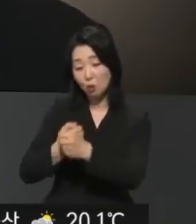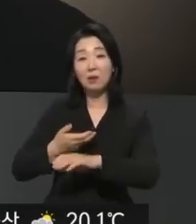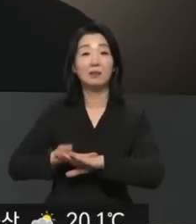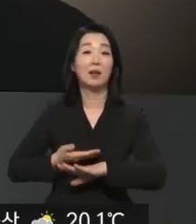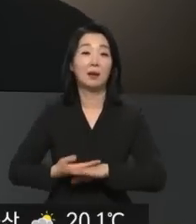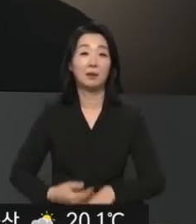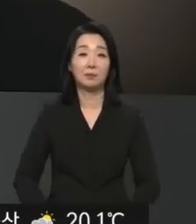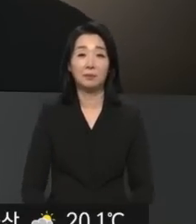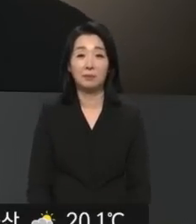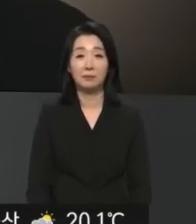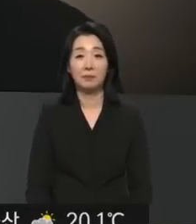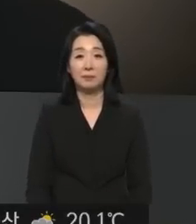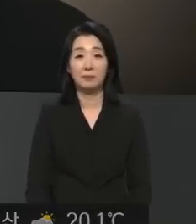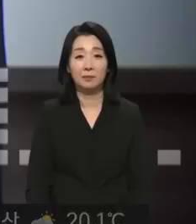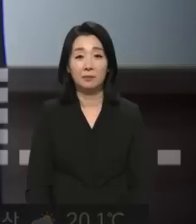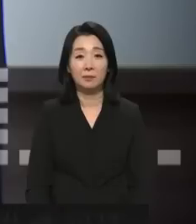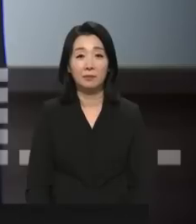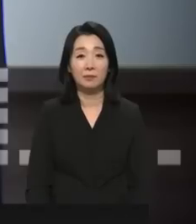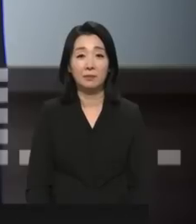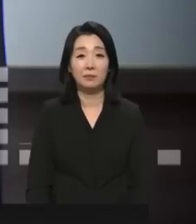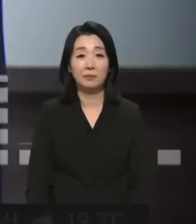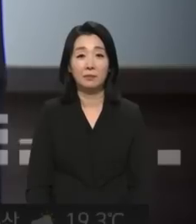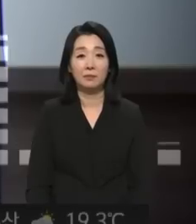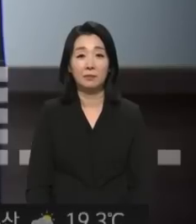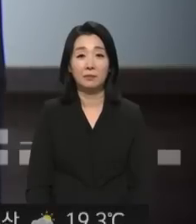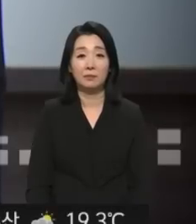다른 성격이라는 겁니다.